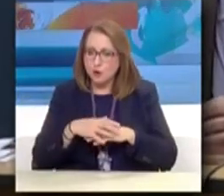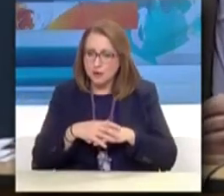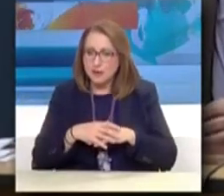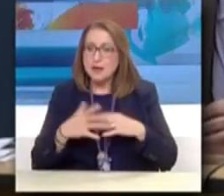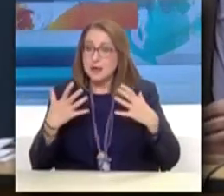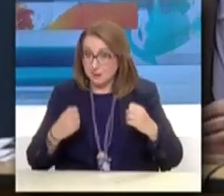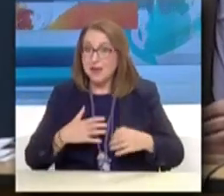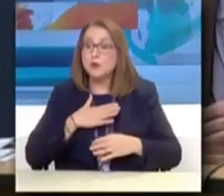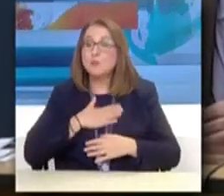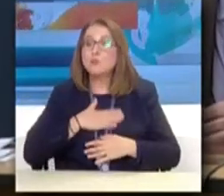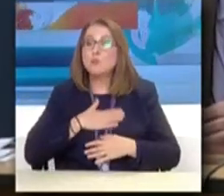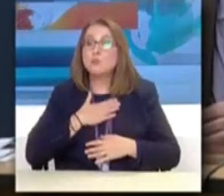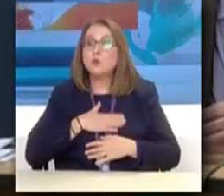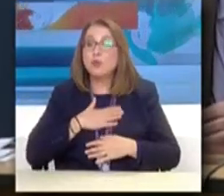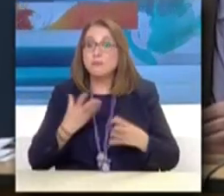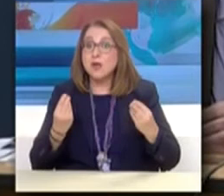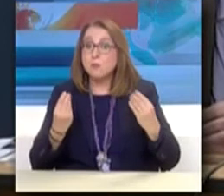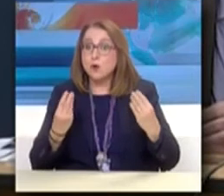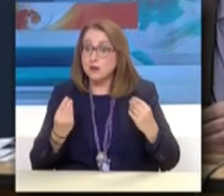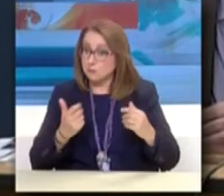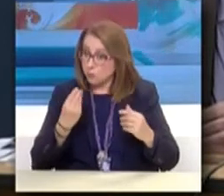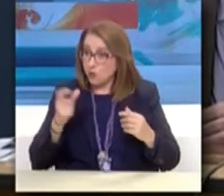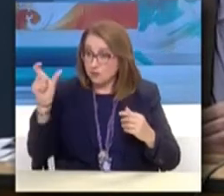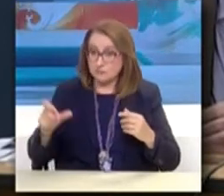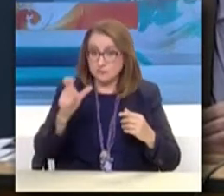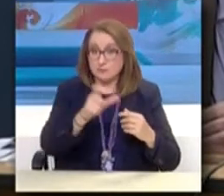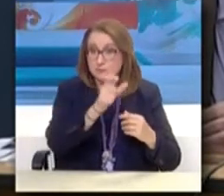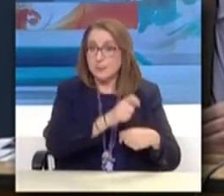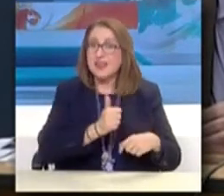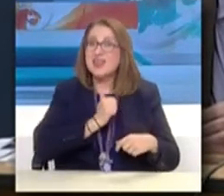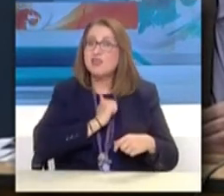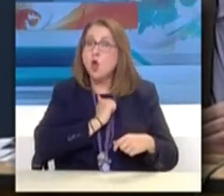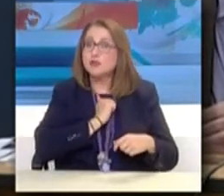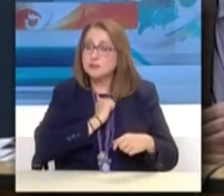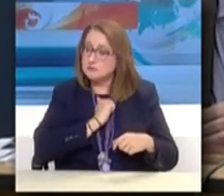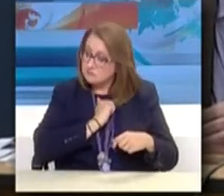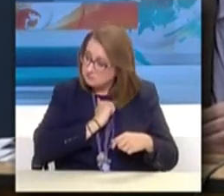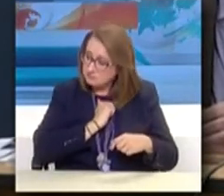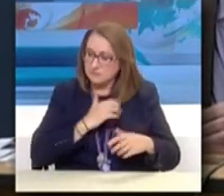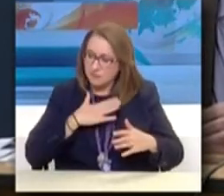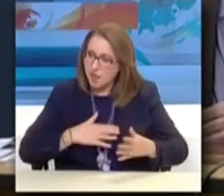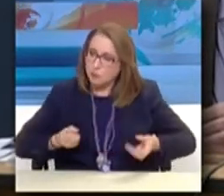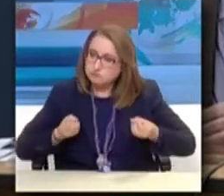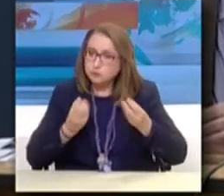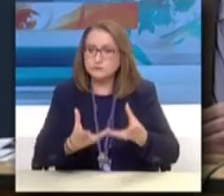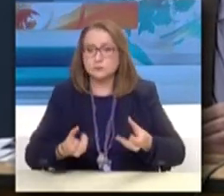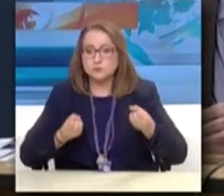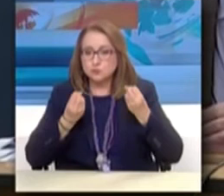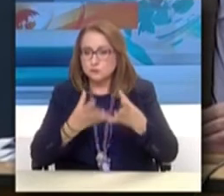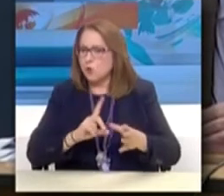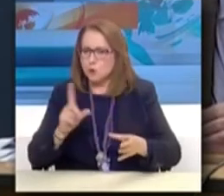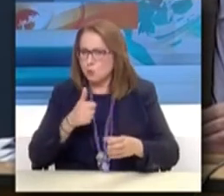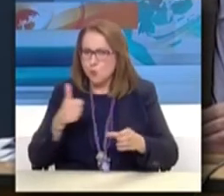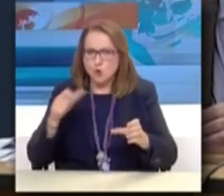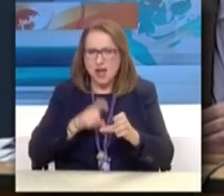μεγάλη προθυμία από ιδιώτες και ιδιωτικές εταιρείες προκειμένου να συμβάλλουν στην προσπάθειά μας αυτή. Δεν είναι μόνο οι εταιρείες